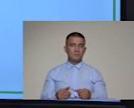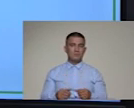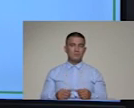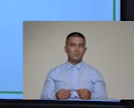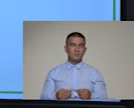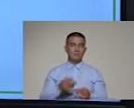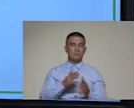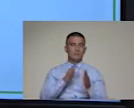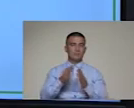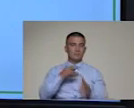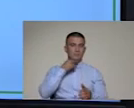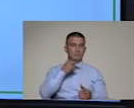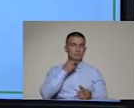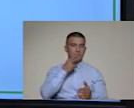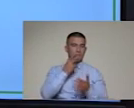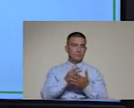Keyingisiga ahamiyat beramiz.